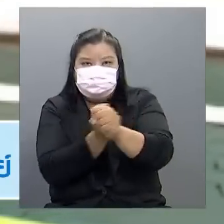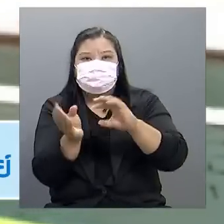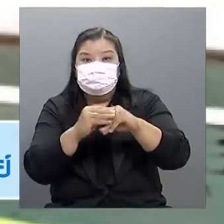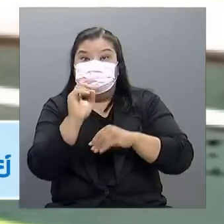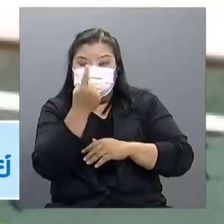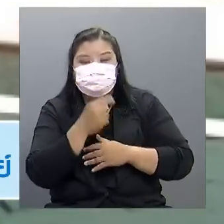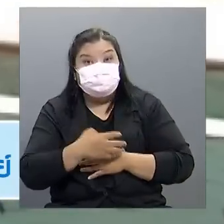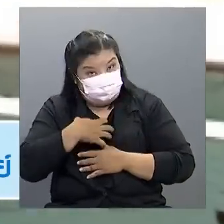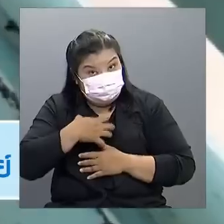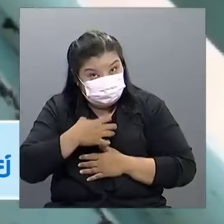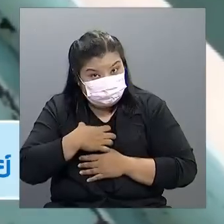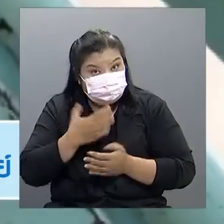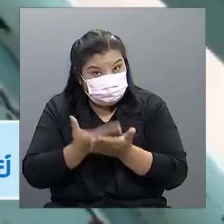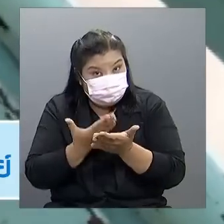หม